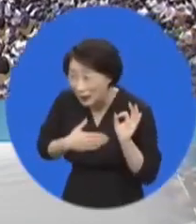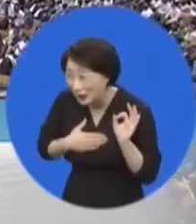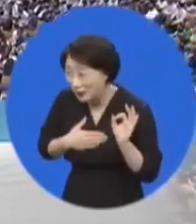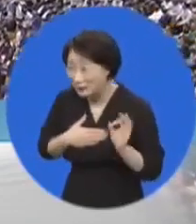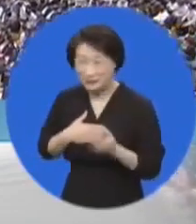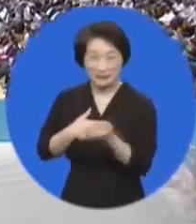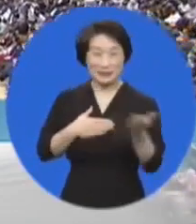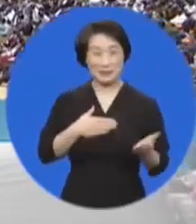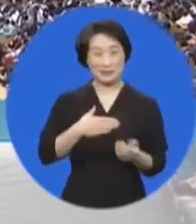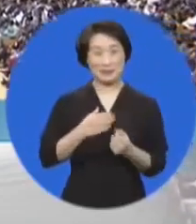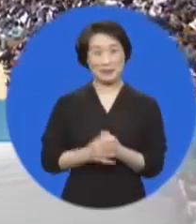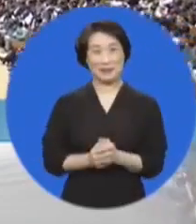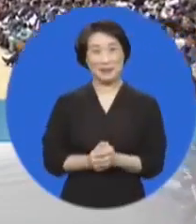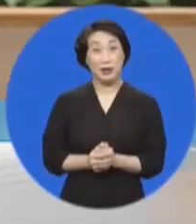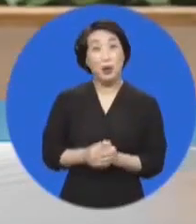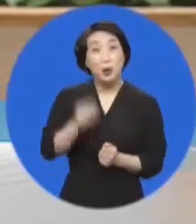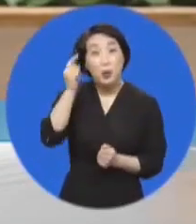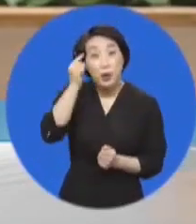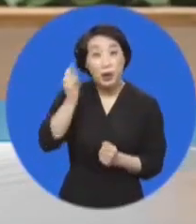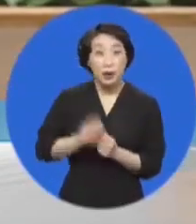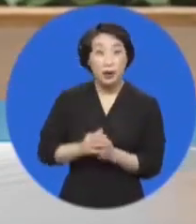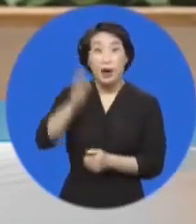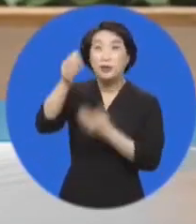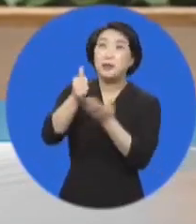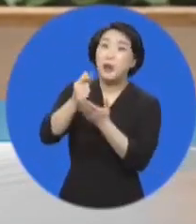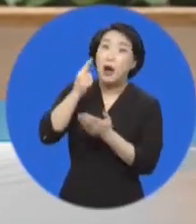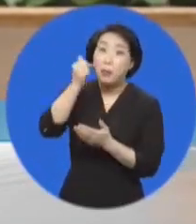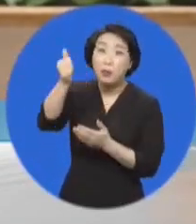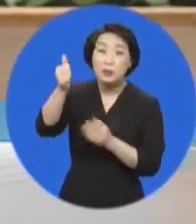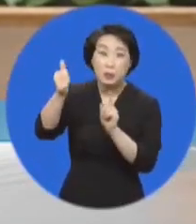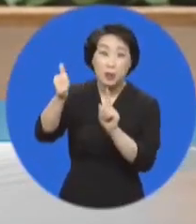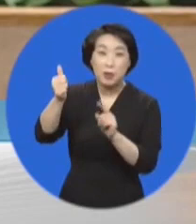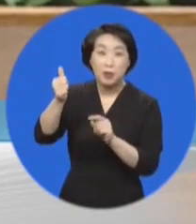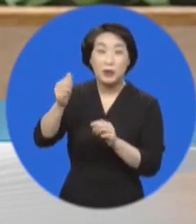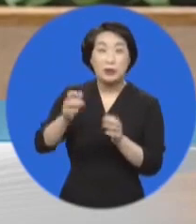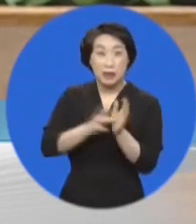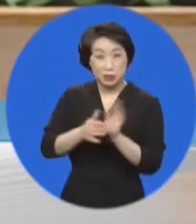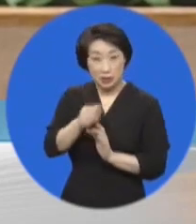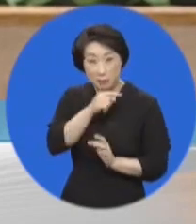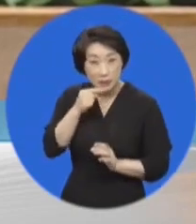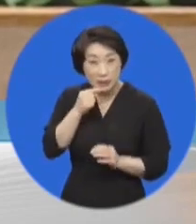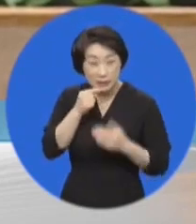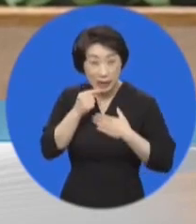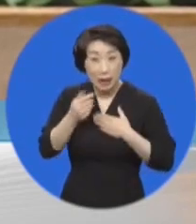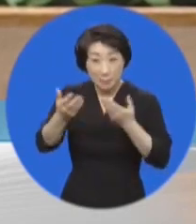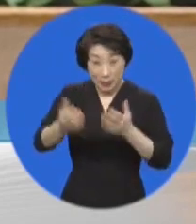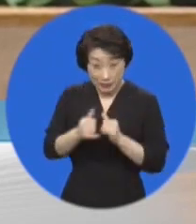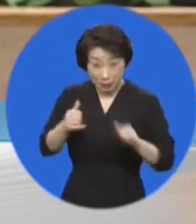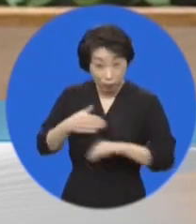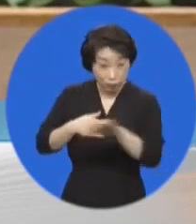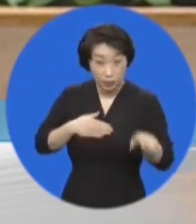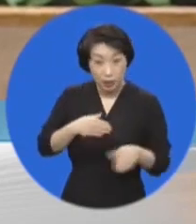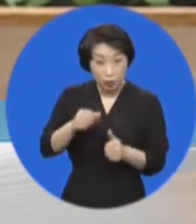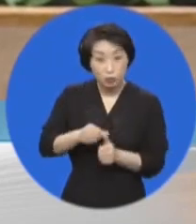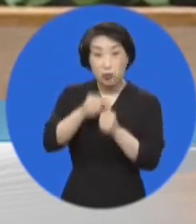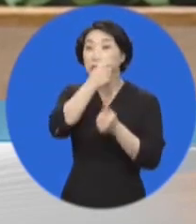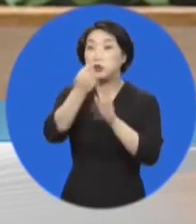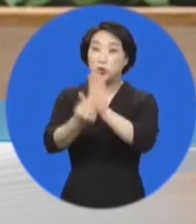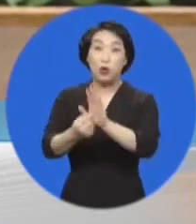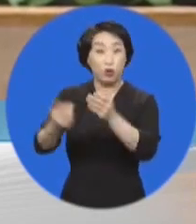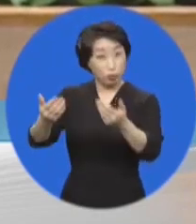알아들었습니까? 왜? 하나님 아버지가 이것이 나에게 받은 자의 구원의 표로